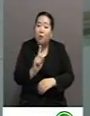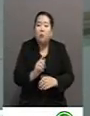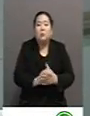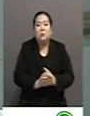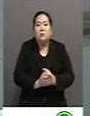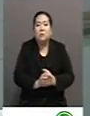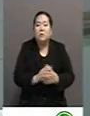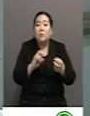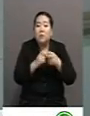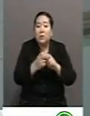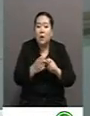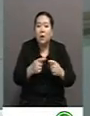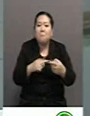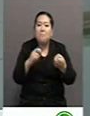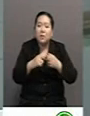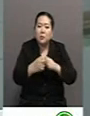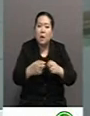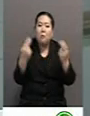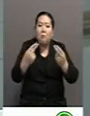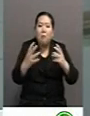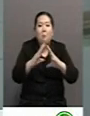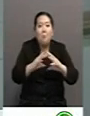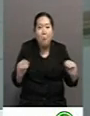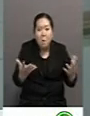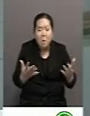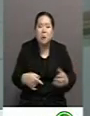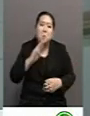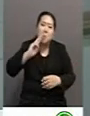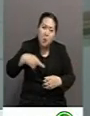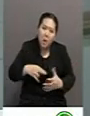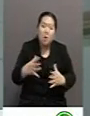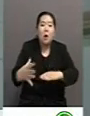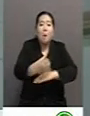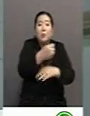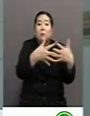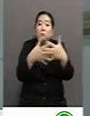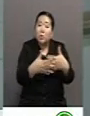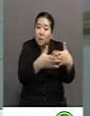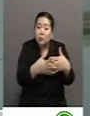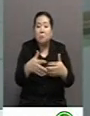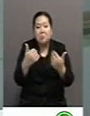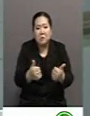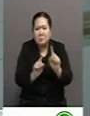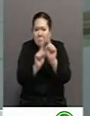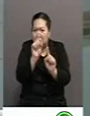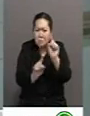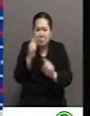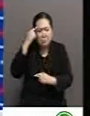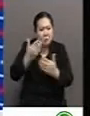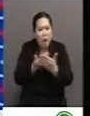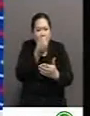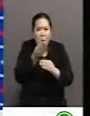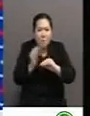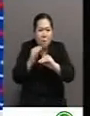มีทั้งเรื่องของความไม่สงบนะคะการก่อการร้ายหรือว่ามีเรื่องการเมืองของสหรัฐรวมไปถึงการคาดการณ์ขึ้นดอกเบี้ยของเฟดด้วยค่ะ